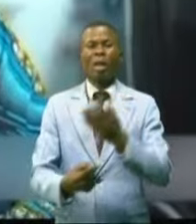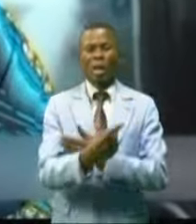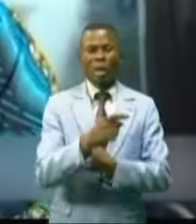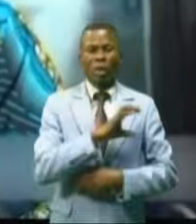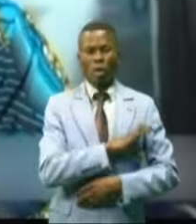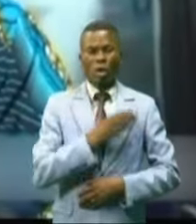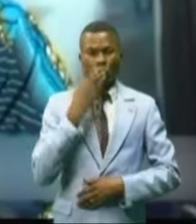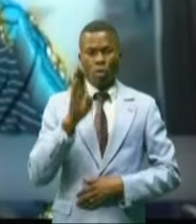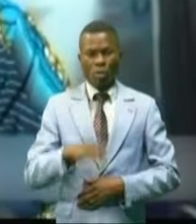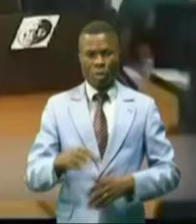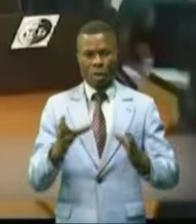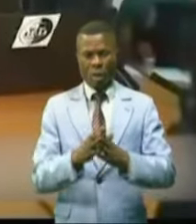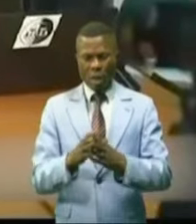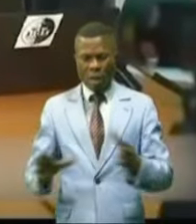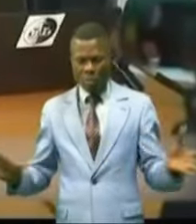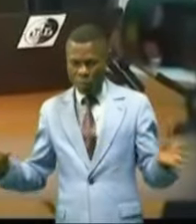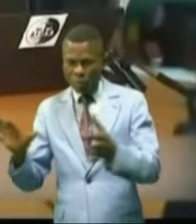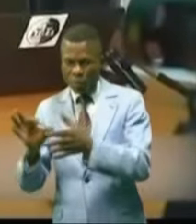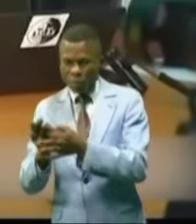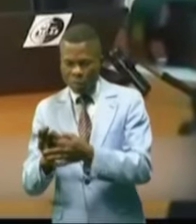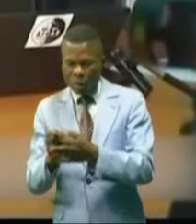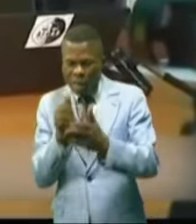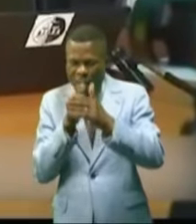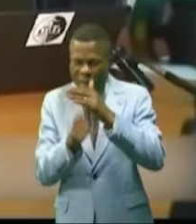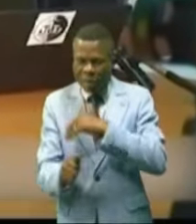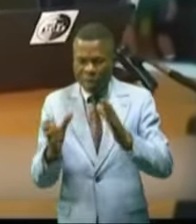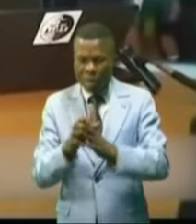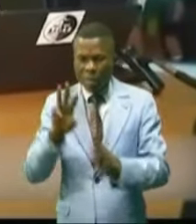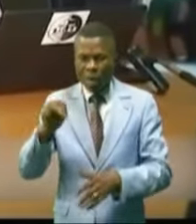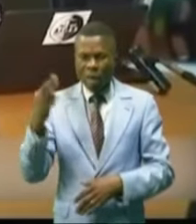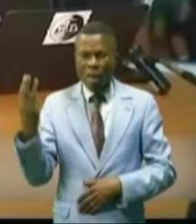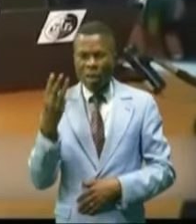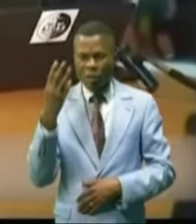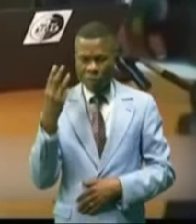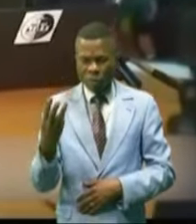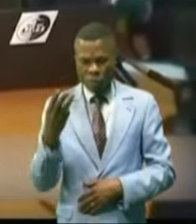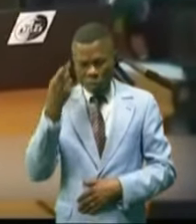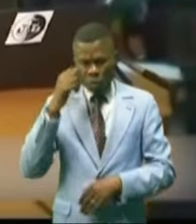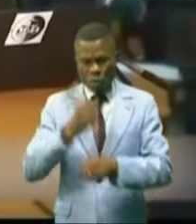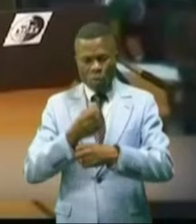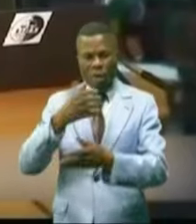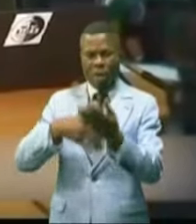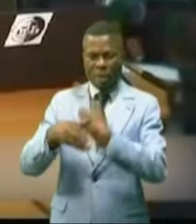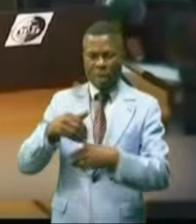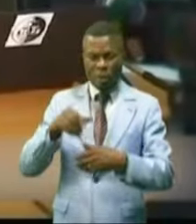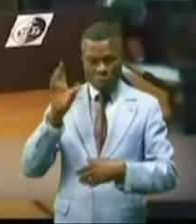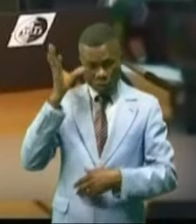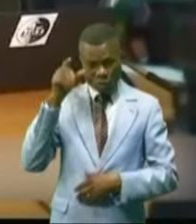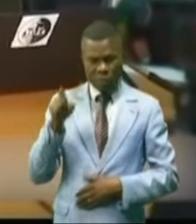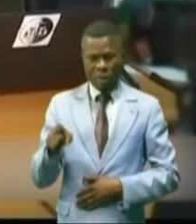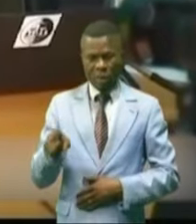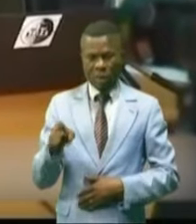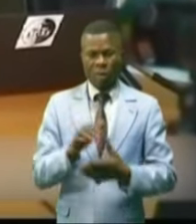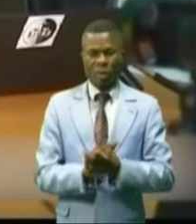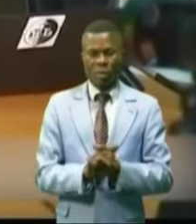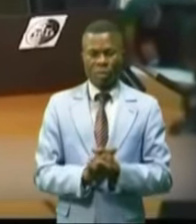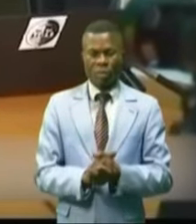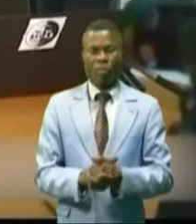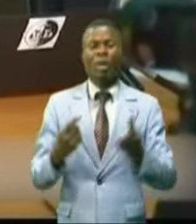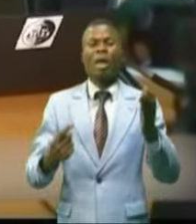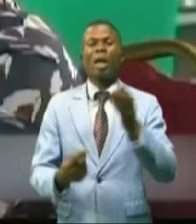connivence avec le M23 dans le but d'installer une base de ces terroristes à Opiengé. Des